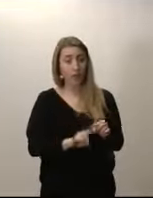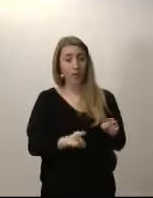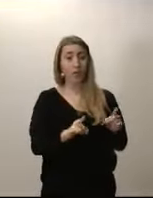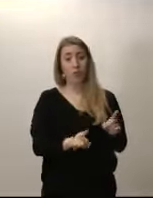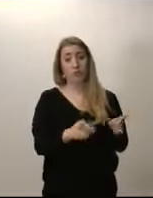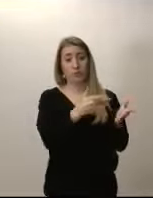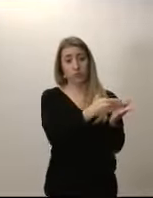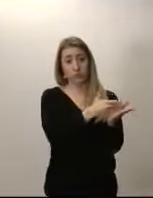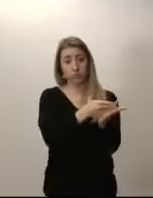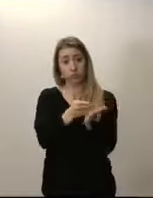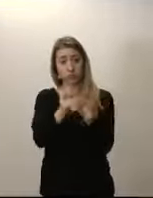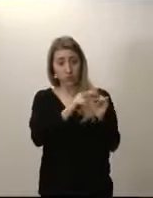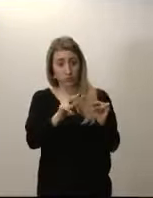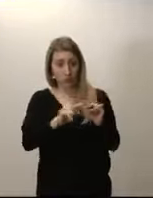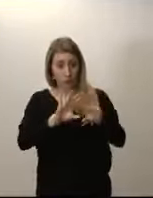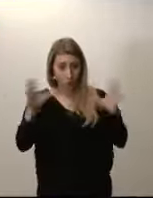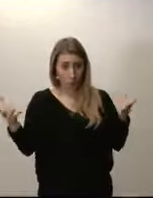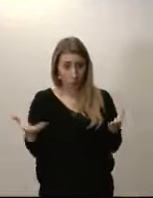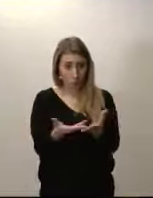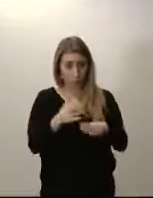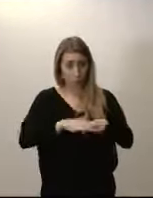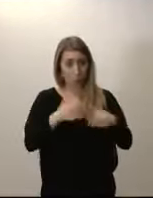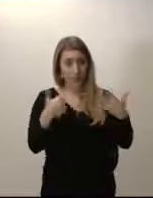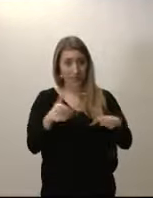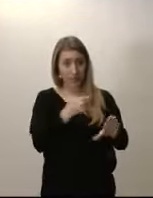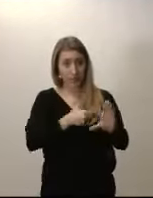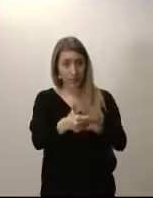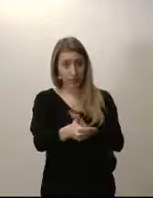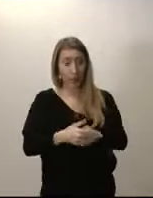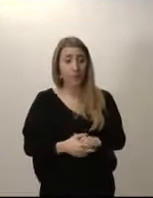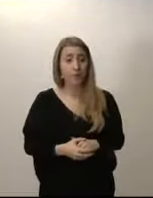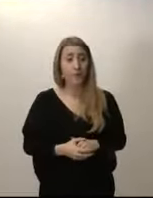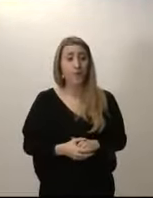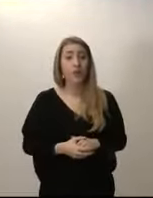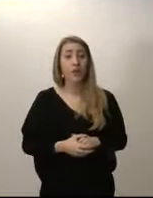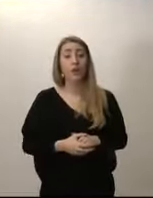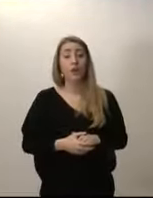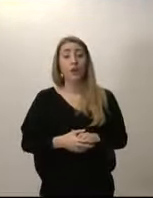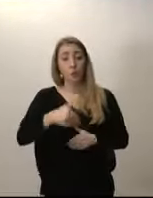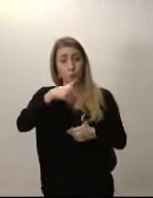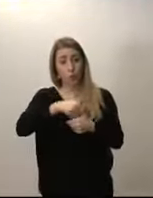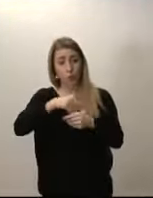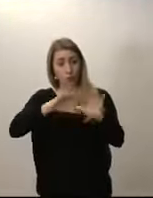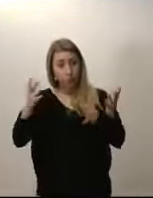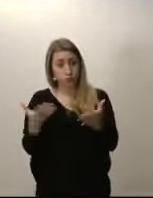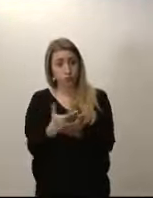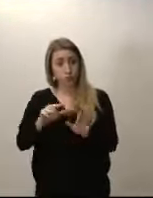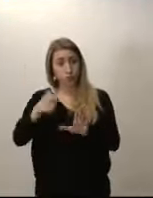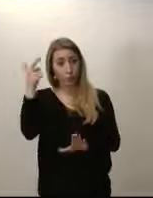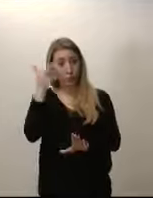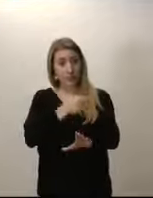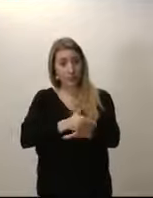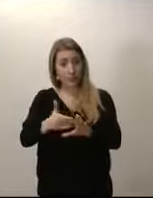les grandes rubriques de travaux sur ces 16 millions. En 6 rubriques, on représente 12 millions de travaux et vous constaterez que c'est la